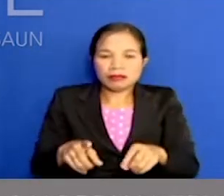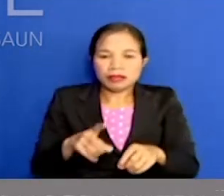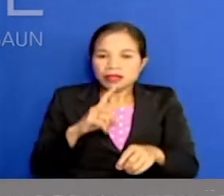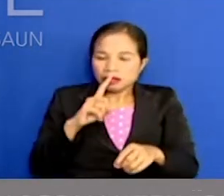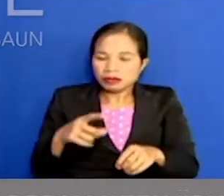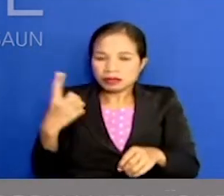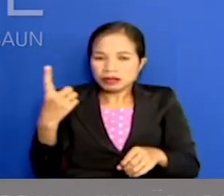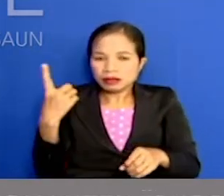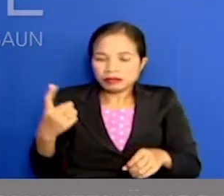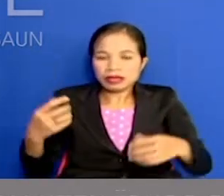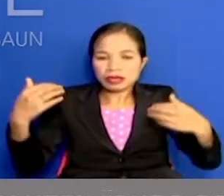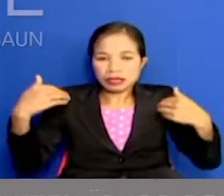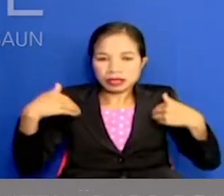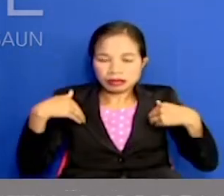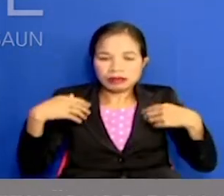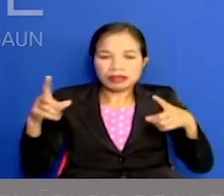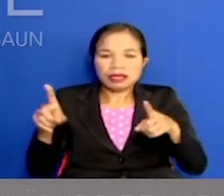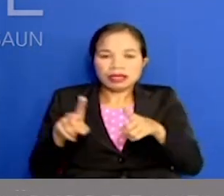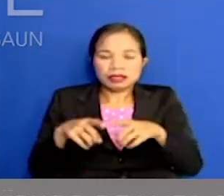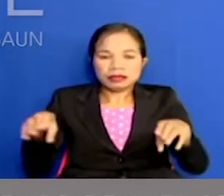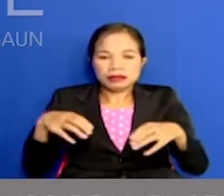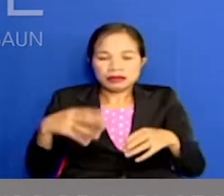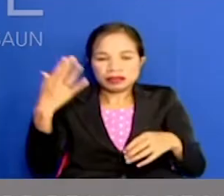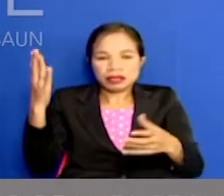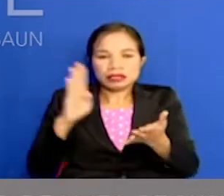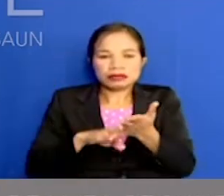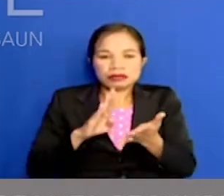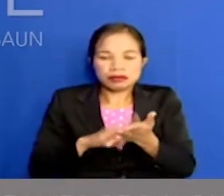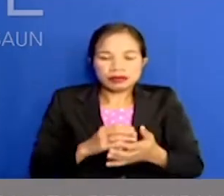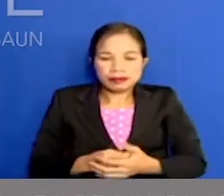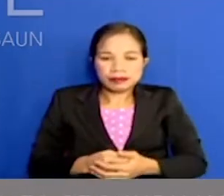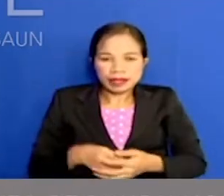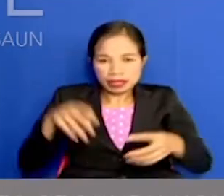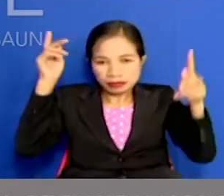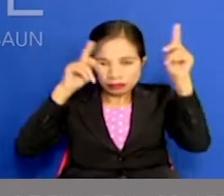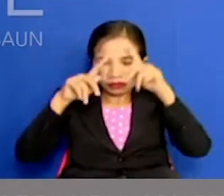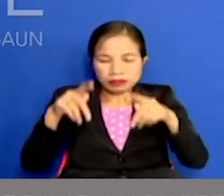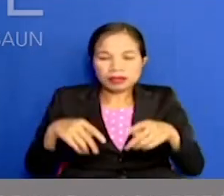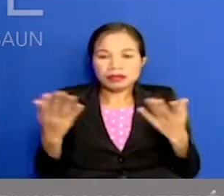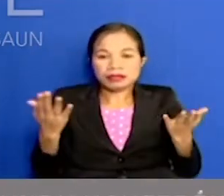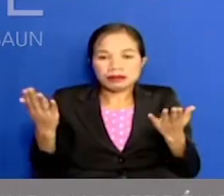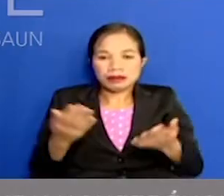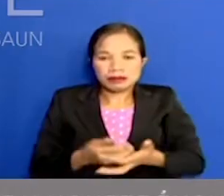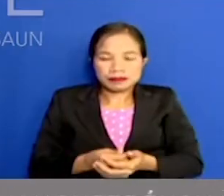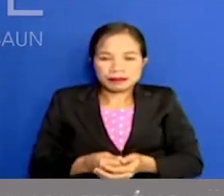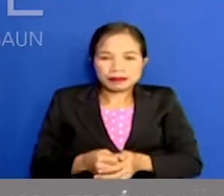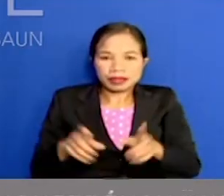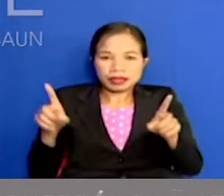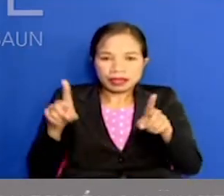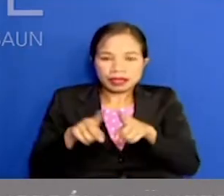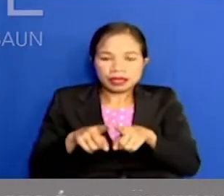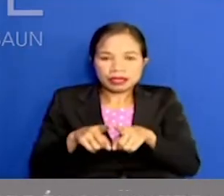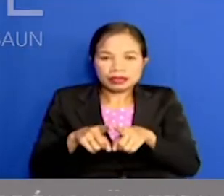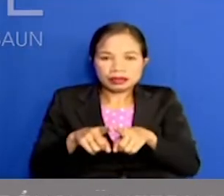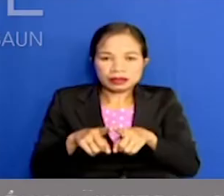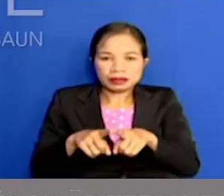sei nafatin musu ho buat ida voluntari ne iha eskola antam kestaune faila ne ene be. I hanesan sindikat sudah rumah